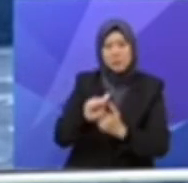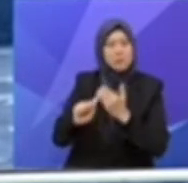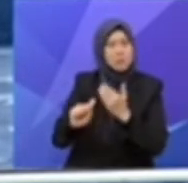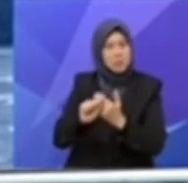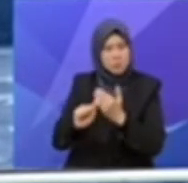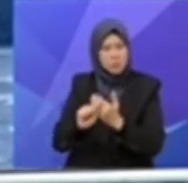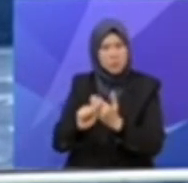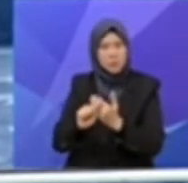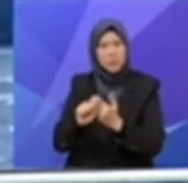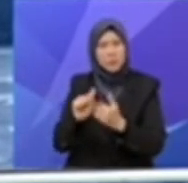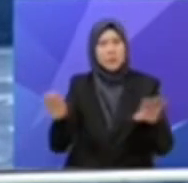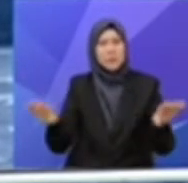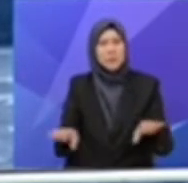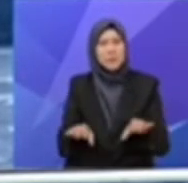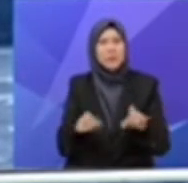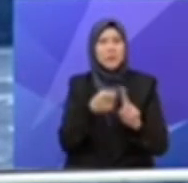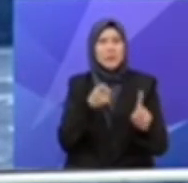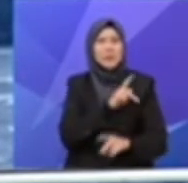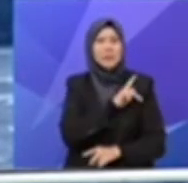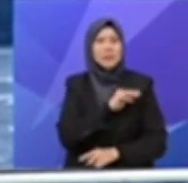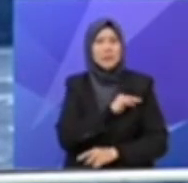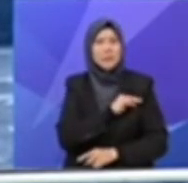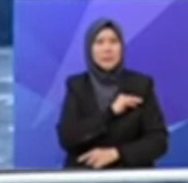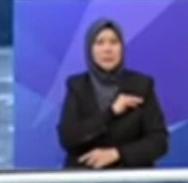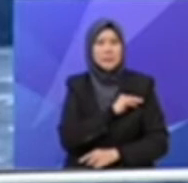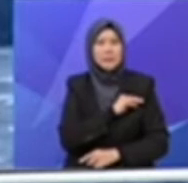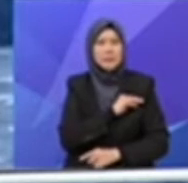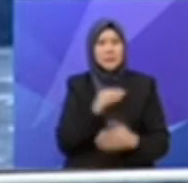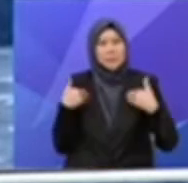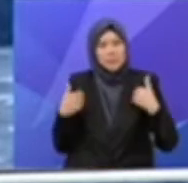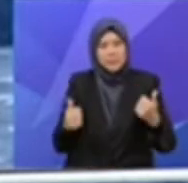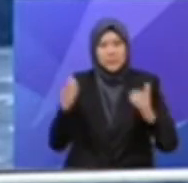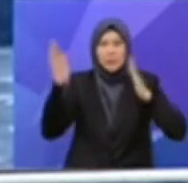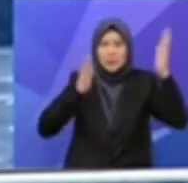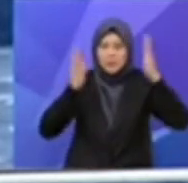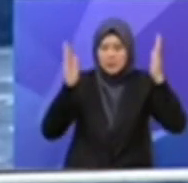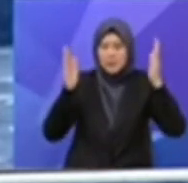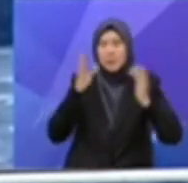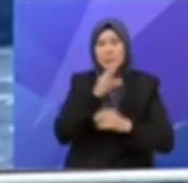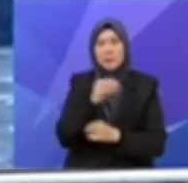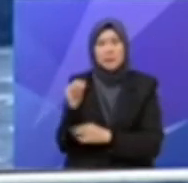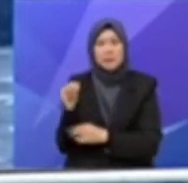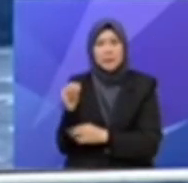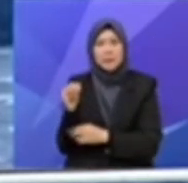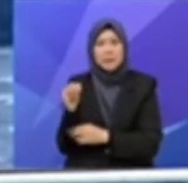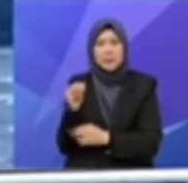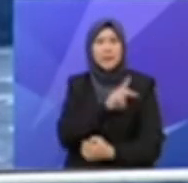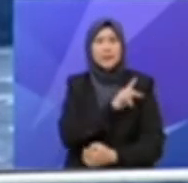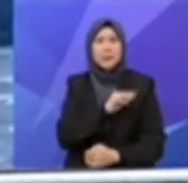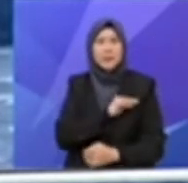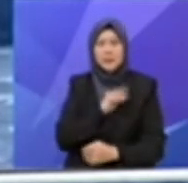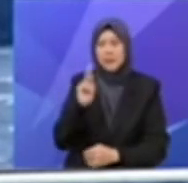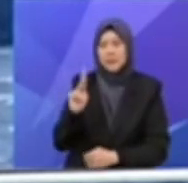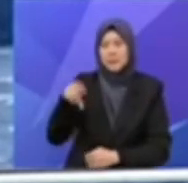yang dijalankan oleh Kementerian Kesehatan Malaysia dan juga Kementerian Perdagangan